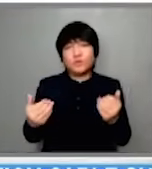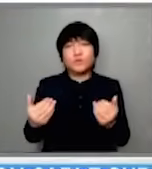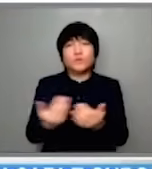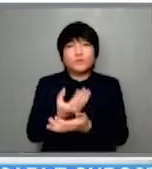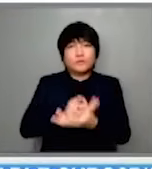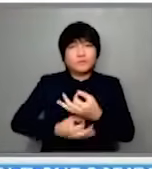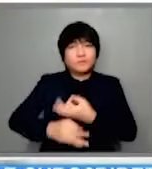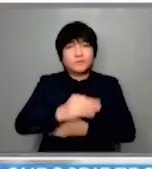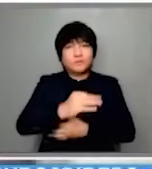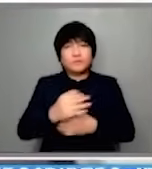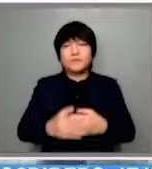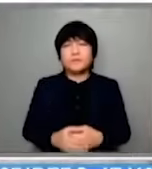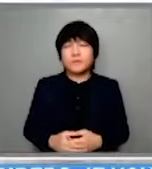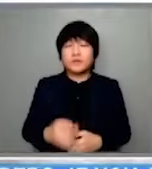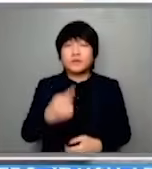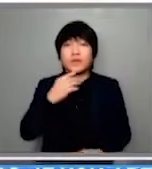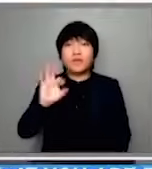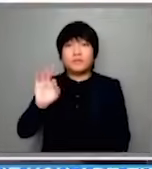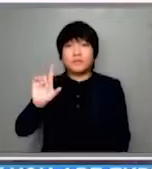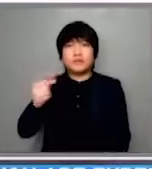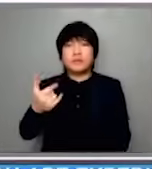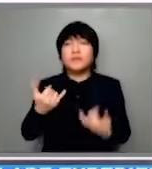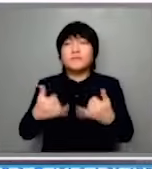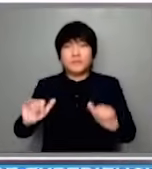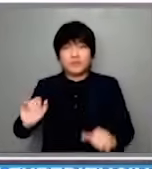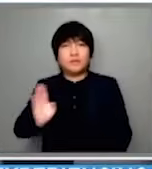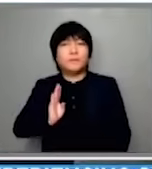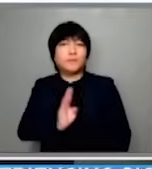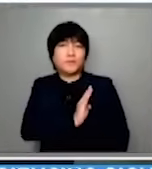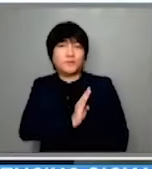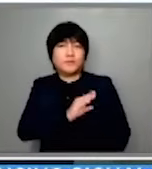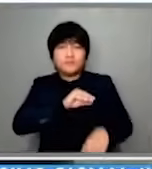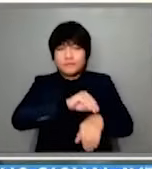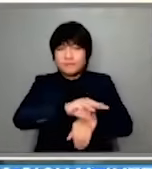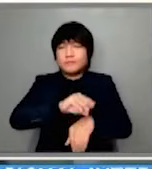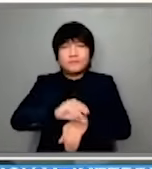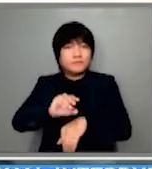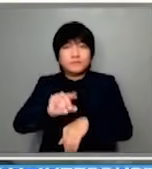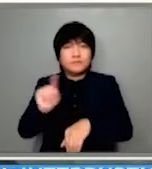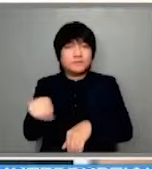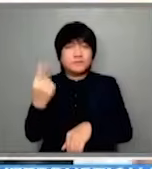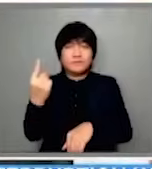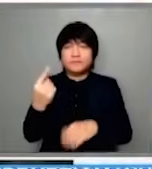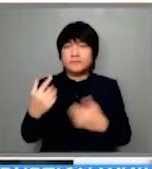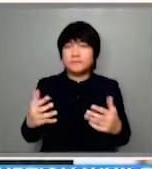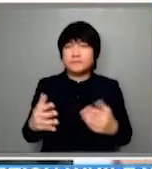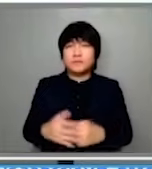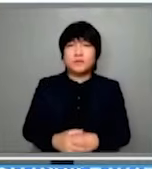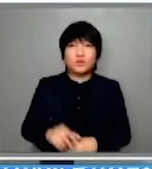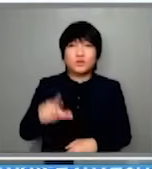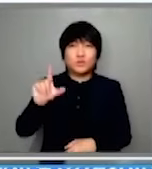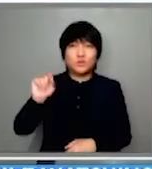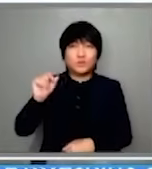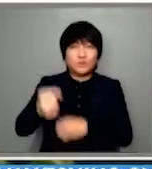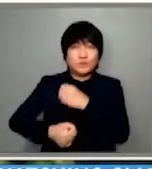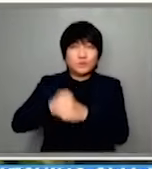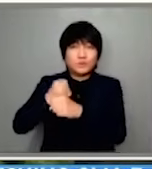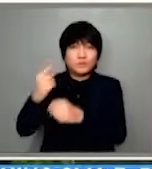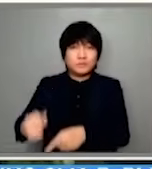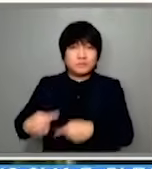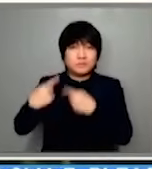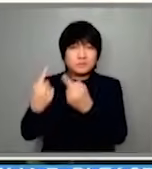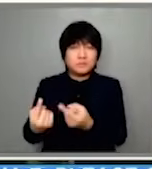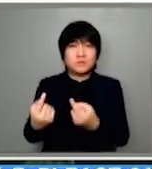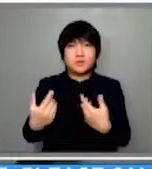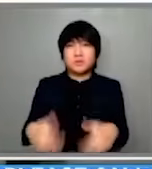of the Board si FLG at magsisilbing advisor ng kumpanya. Sa mahigit 2 dekadang pagiging CEO ni FLG, maraming naabot